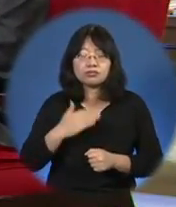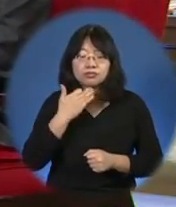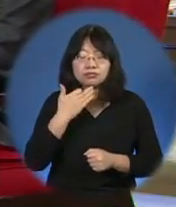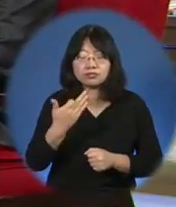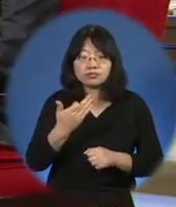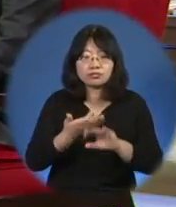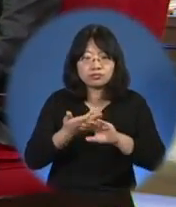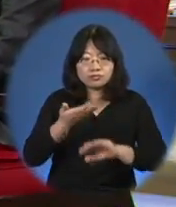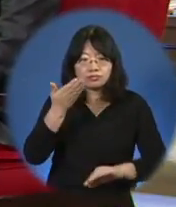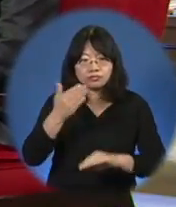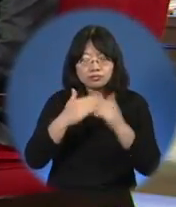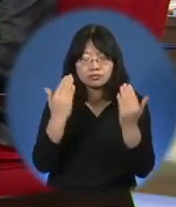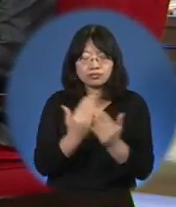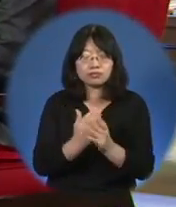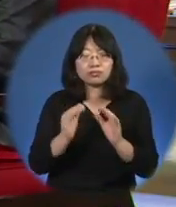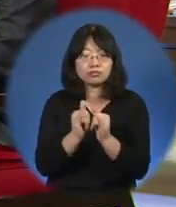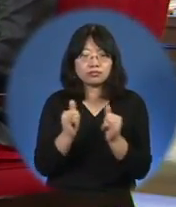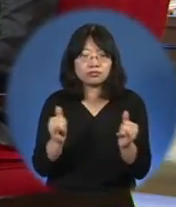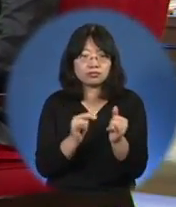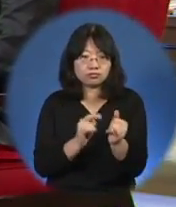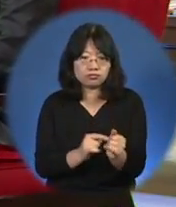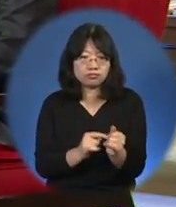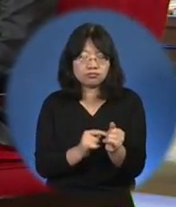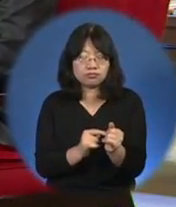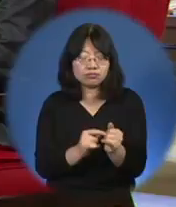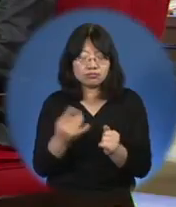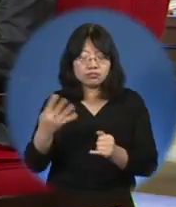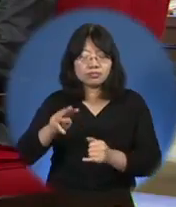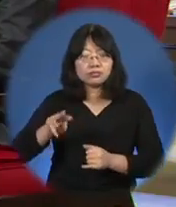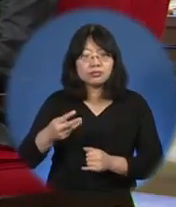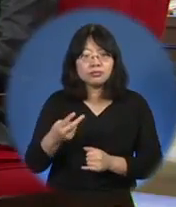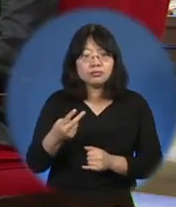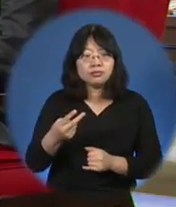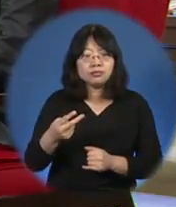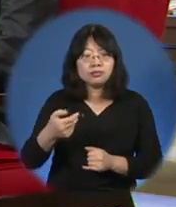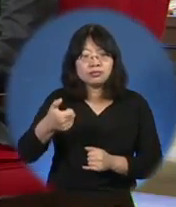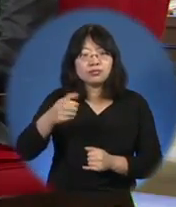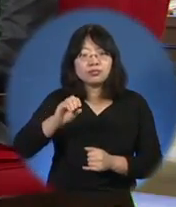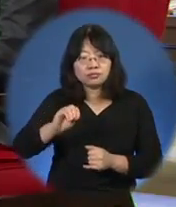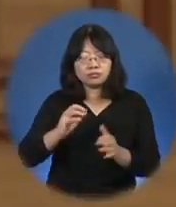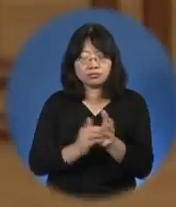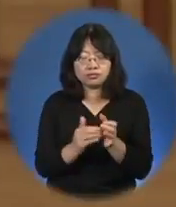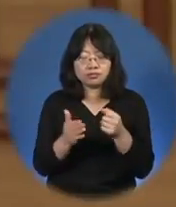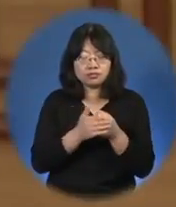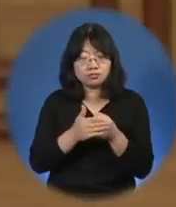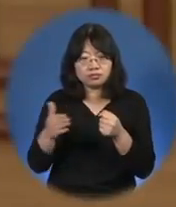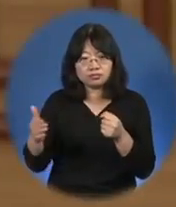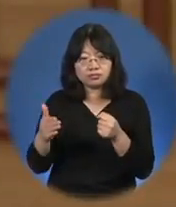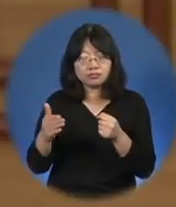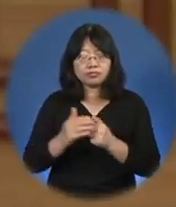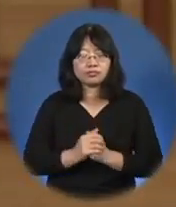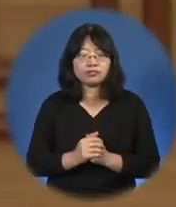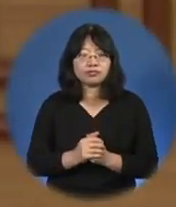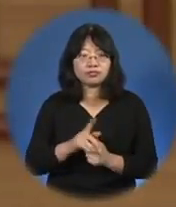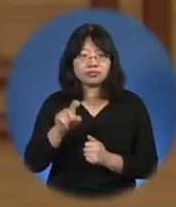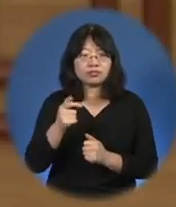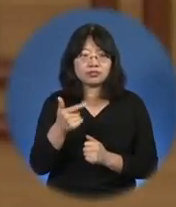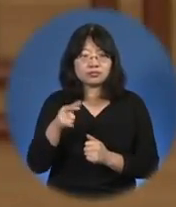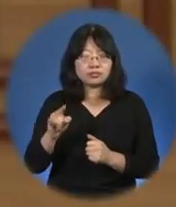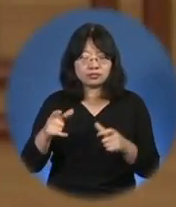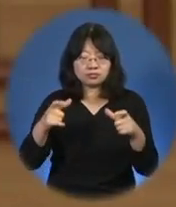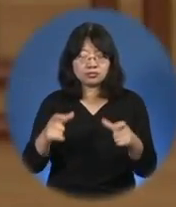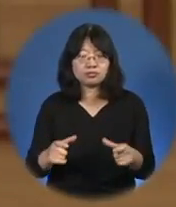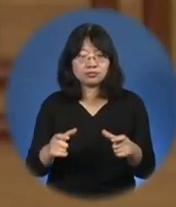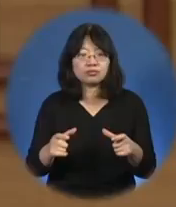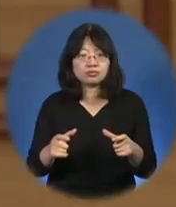19세 이상의 전체 국민이 4,250만 명입니다. 근데 그걸 16개